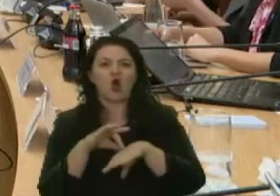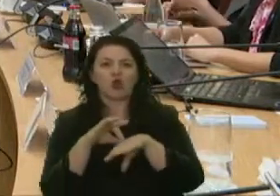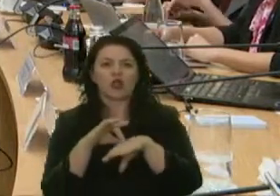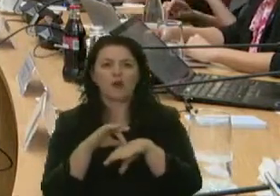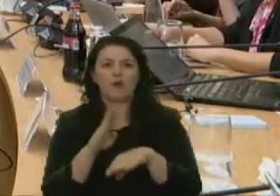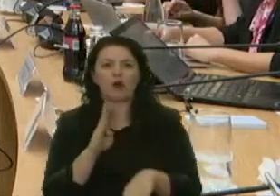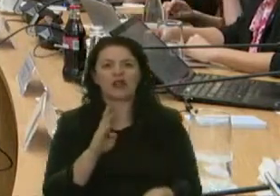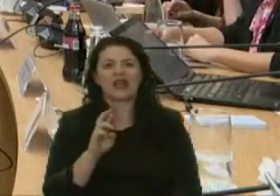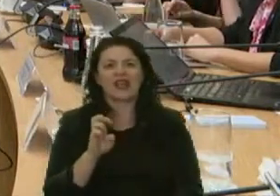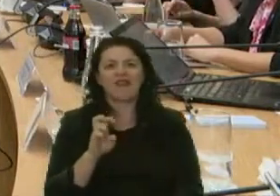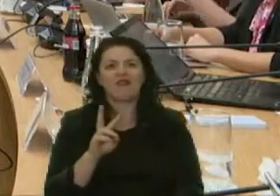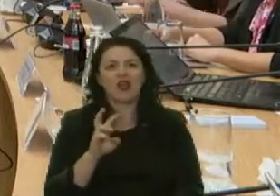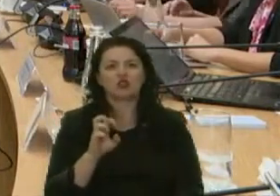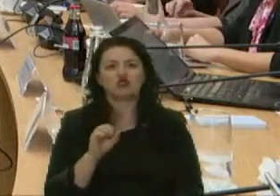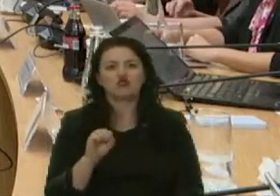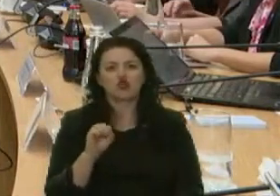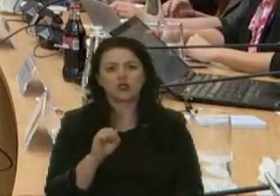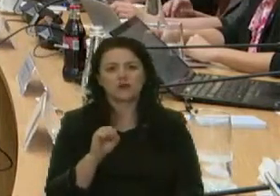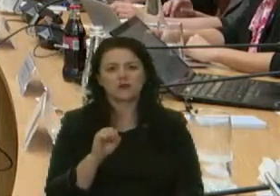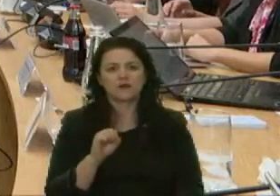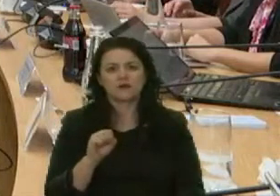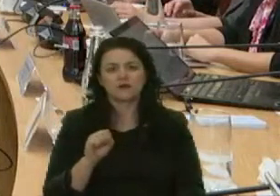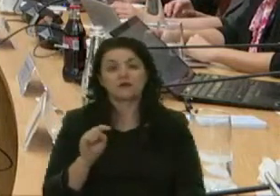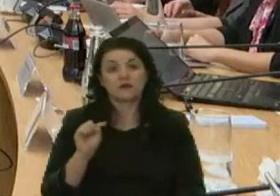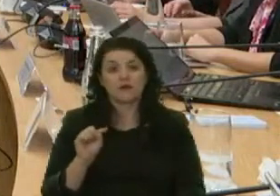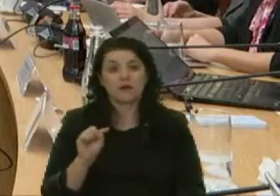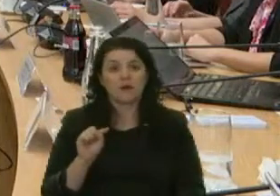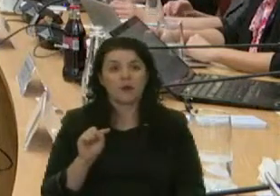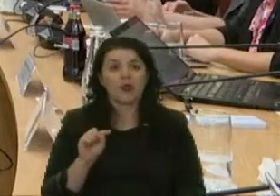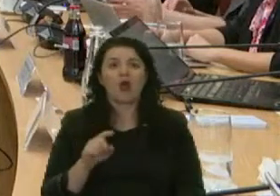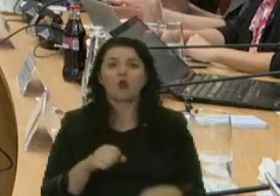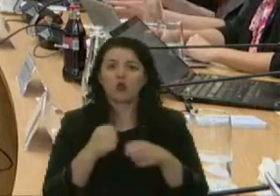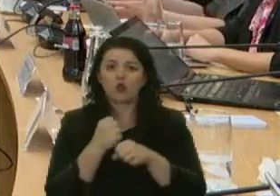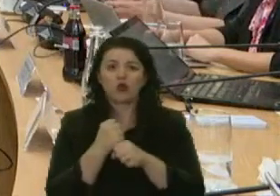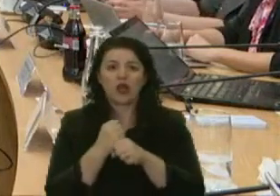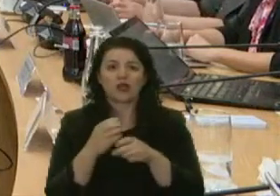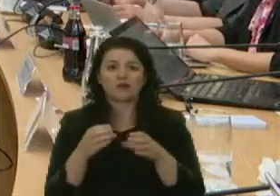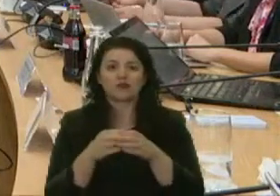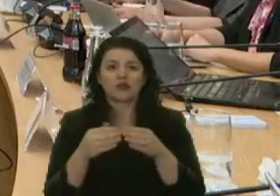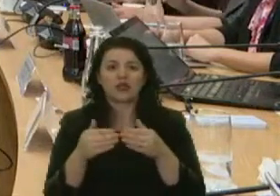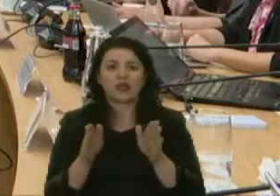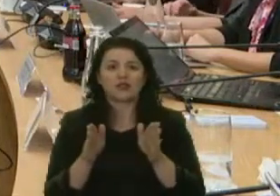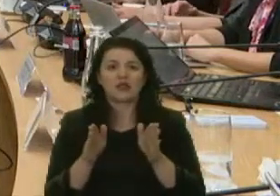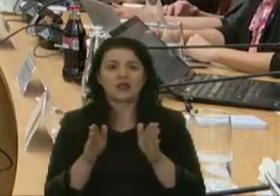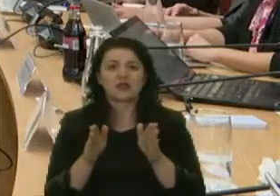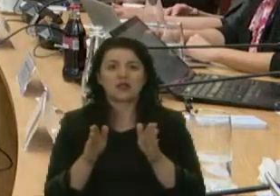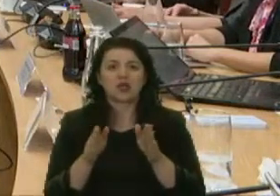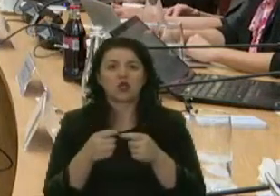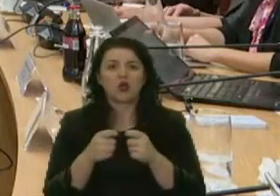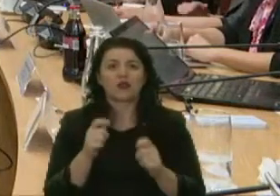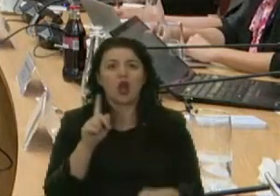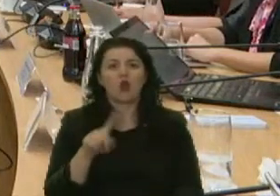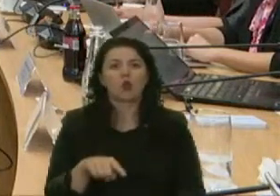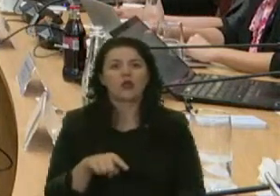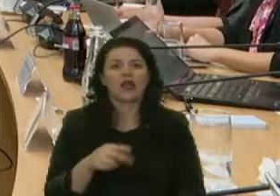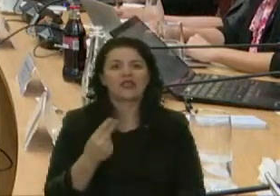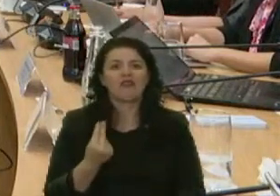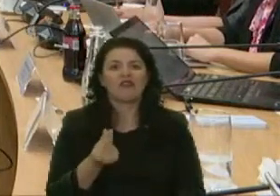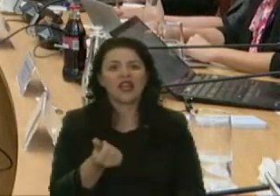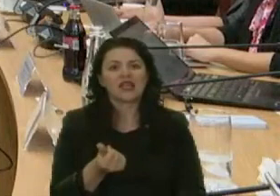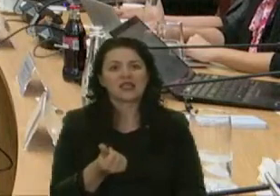domnul Bogdan Rebe și în parteneriat înainte de a pleca domnul Ovidiu câmpean la fel au lucrat și au deschis toate lunile liniile de finanțare